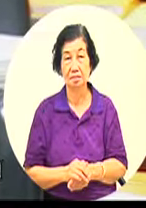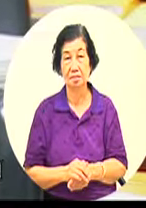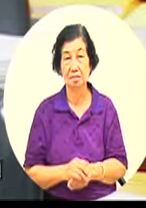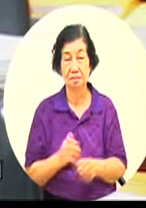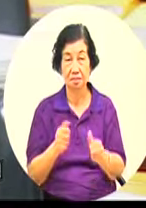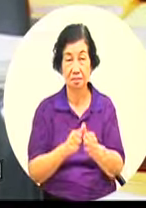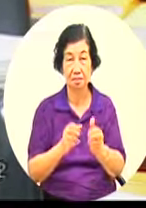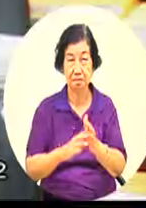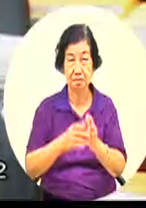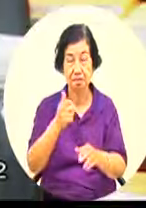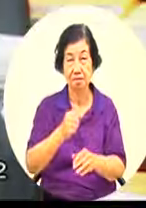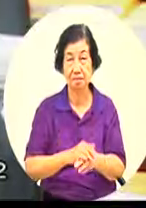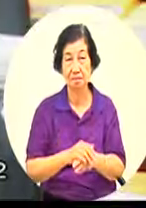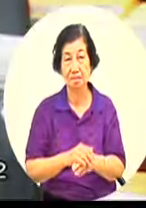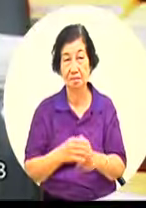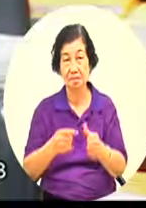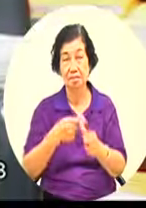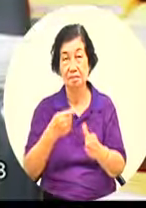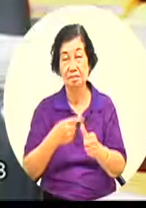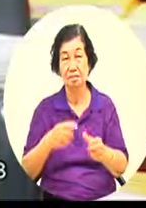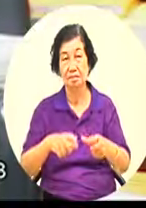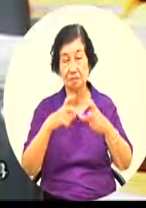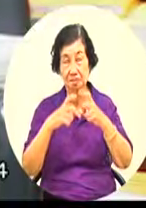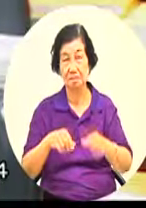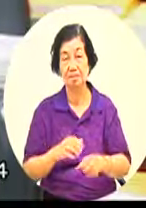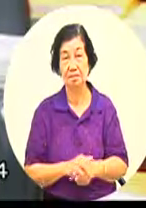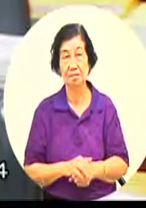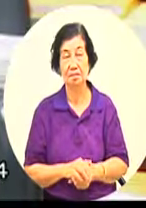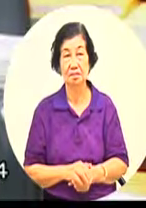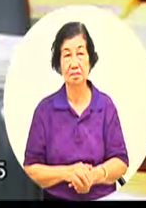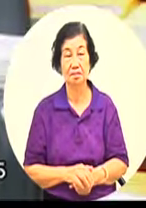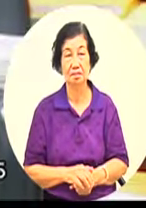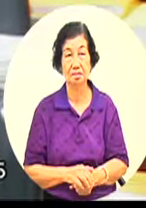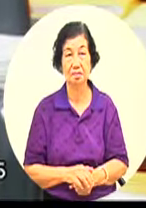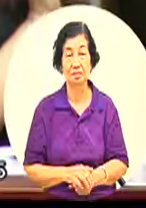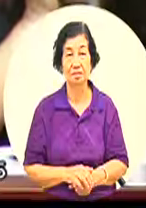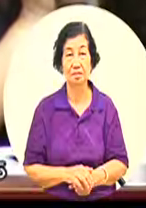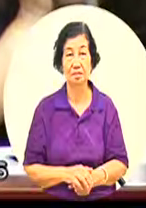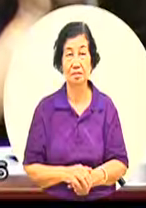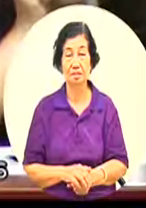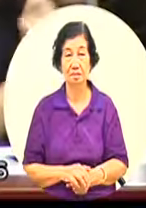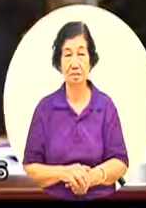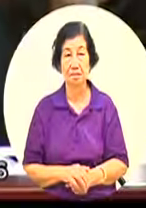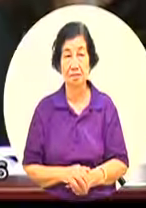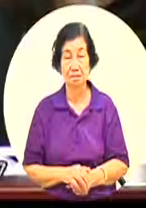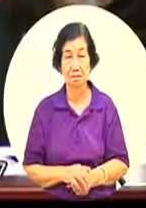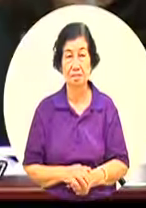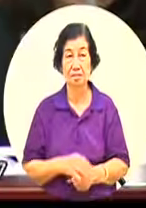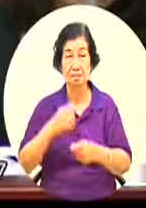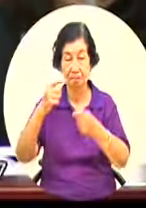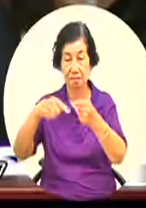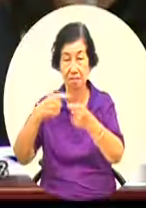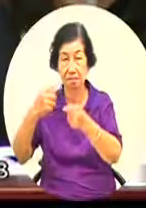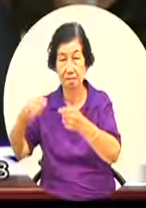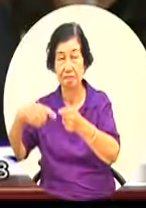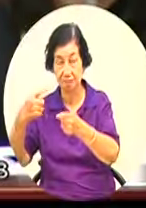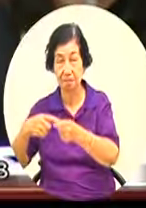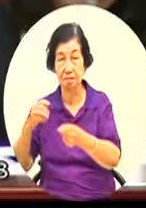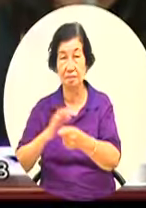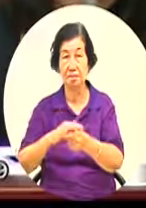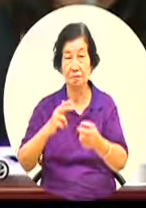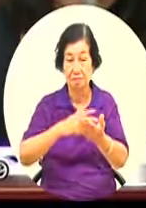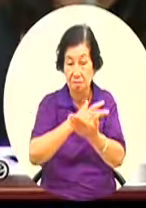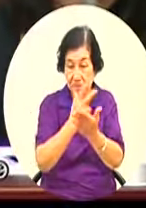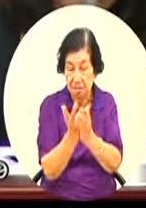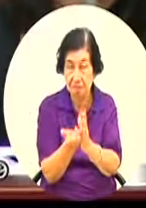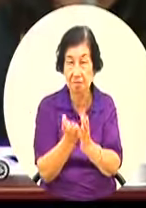了，哦，没关系，你先讲完。 是，所以。温达尼易碎节都一定有考虑到